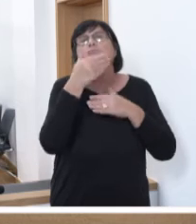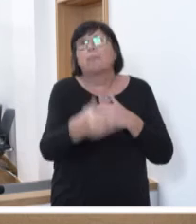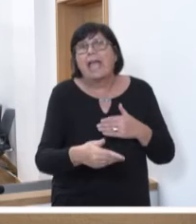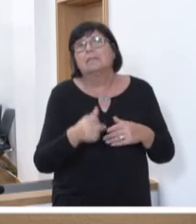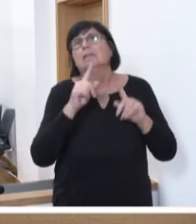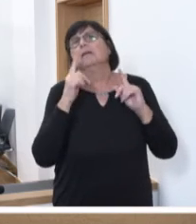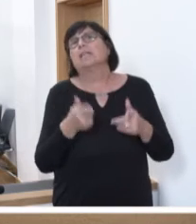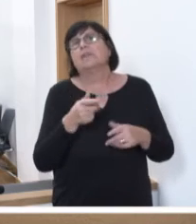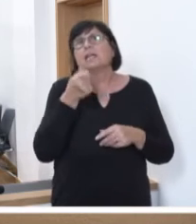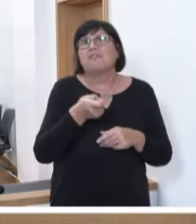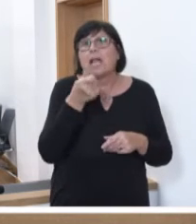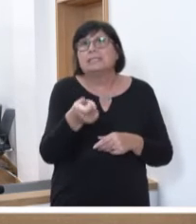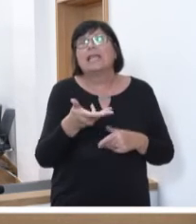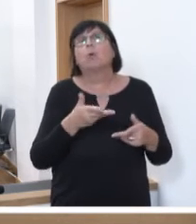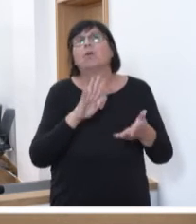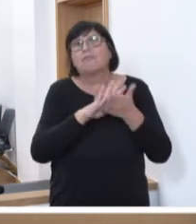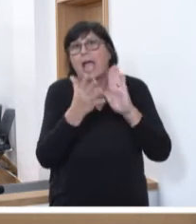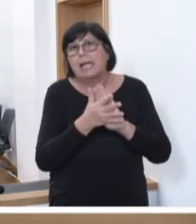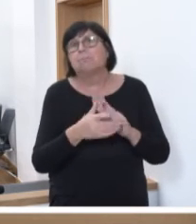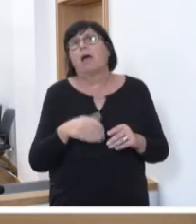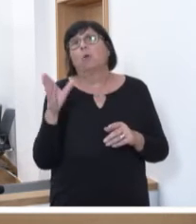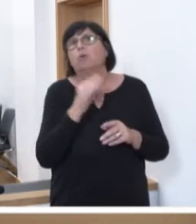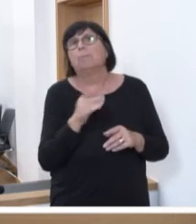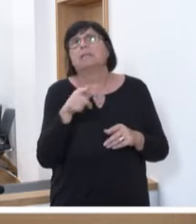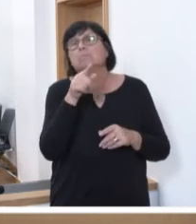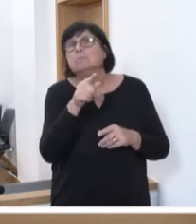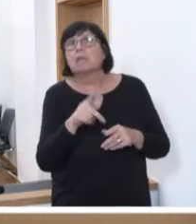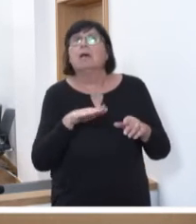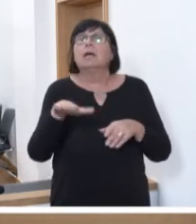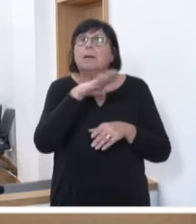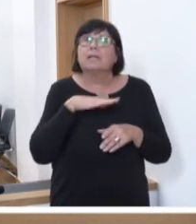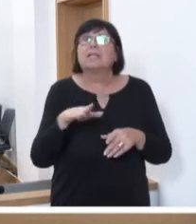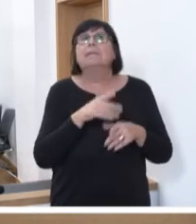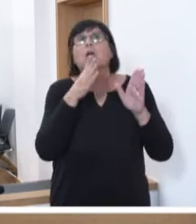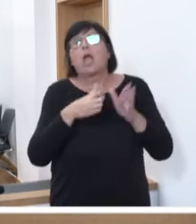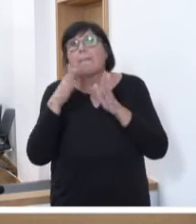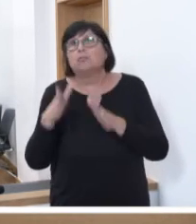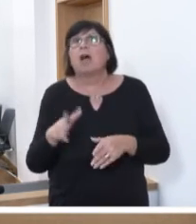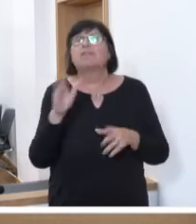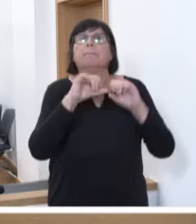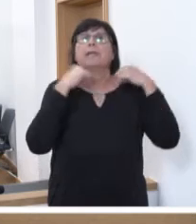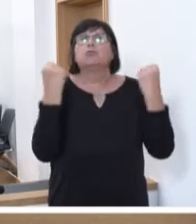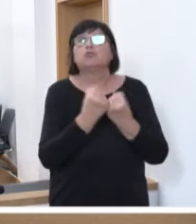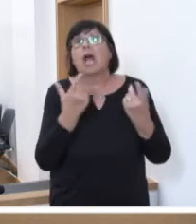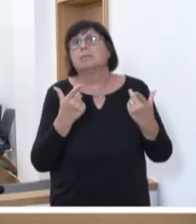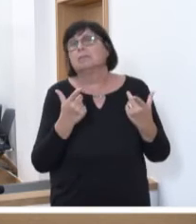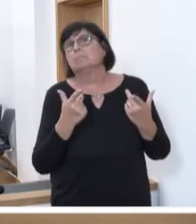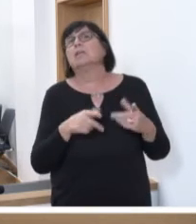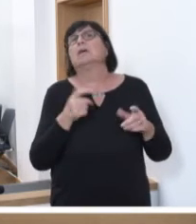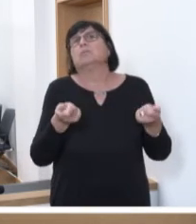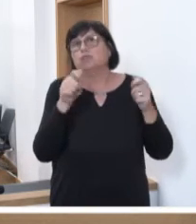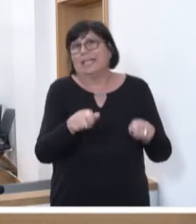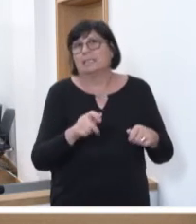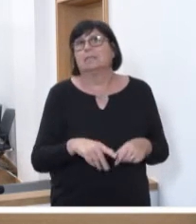wären Finanzierungsvereinbarungen mit den betroffenen Gebietskörperschaften und sogar Staatsverträge mit den Partnern zu